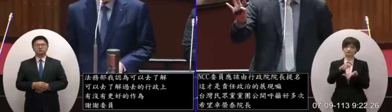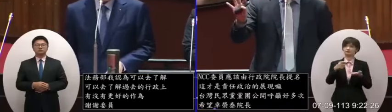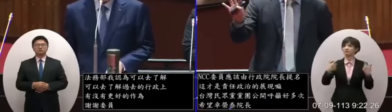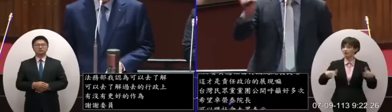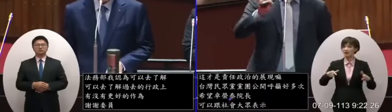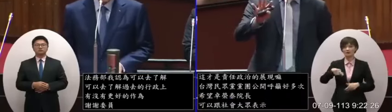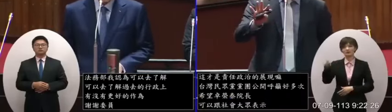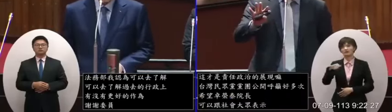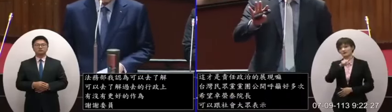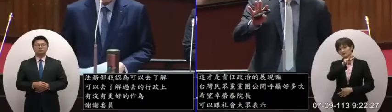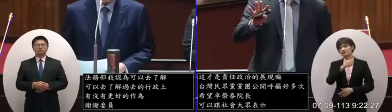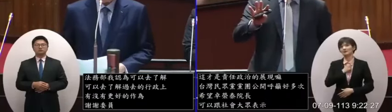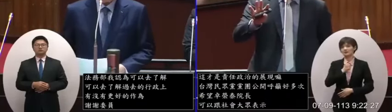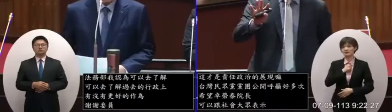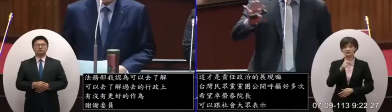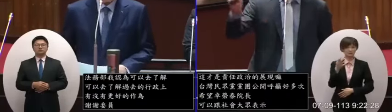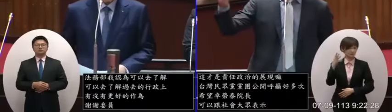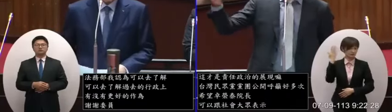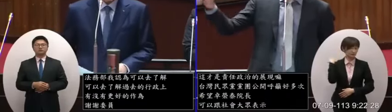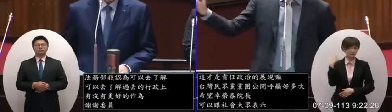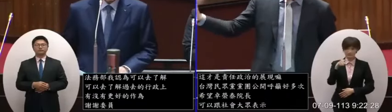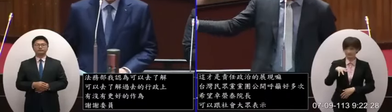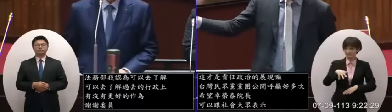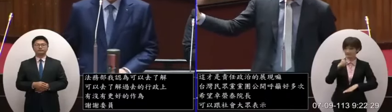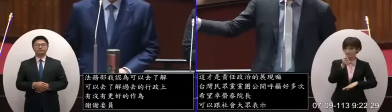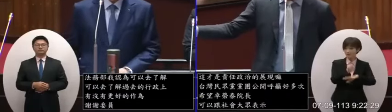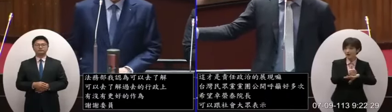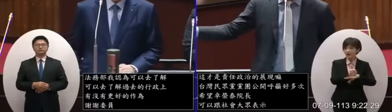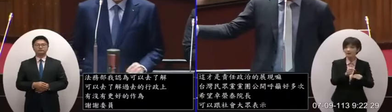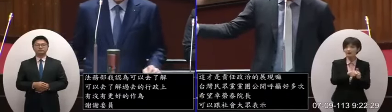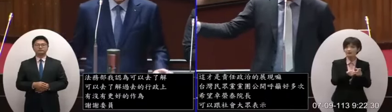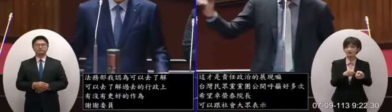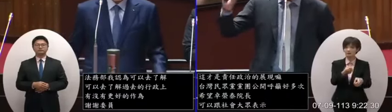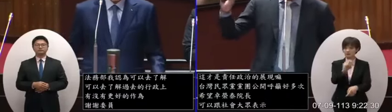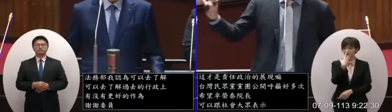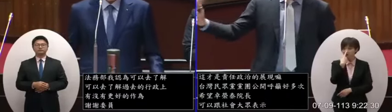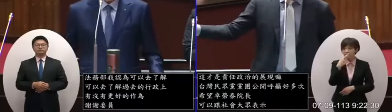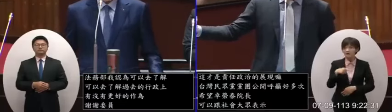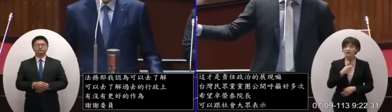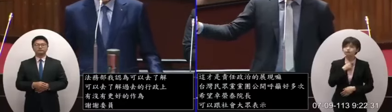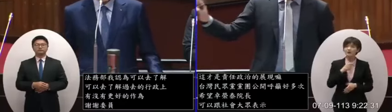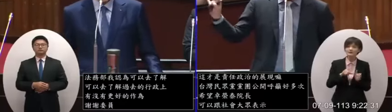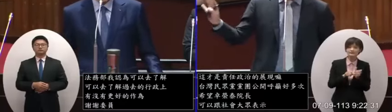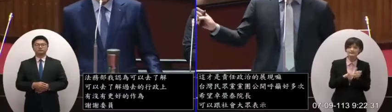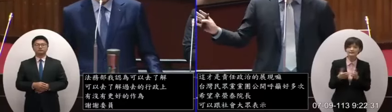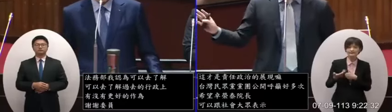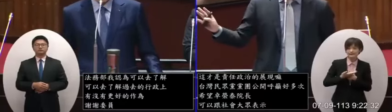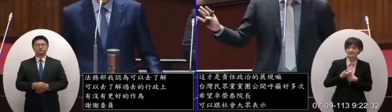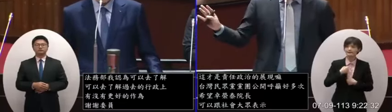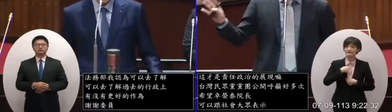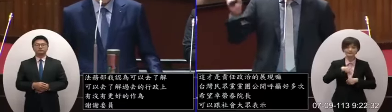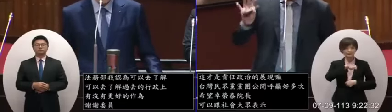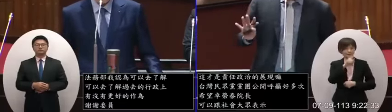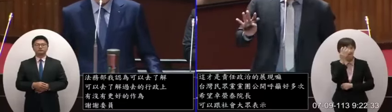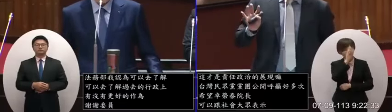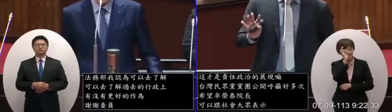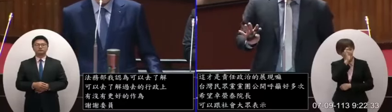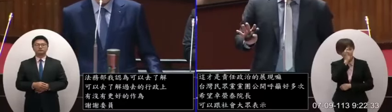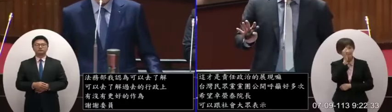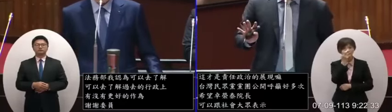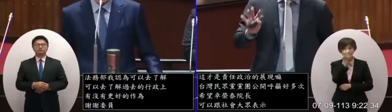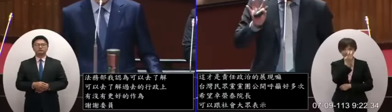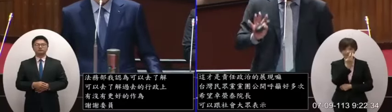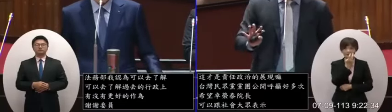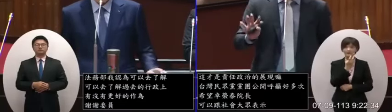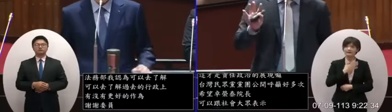道。你一开始上任的时候，你说你要一些时间去了解，我们大家都愿意给你时间。 那了解到